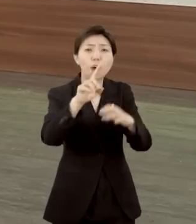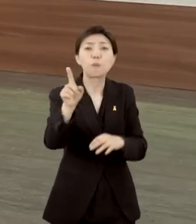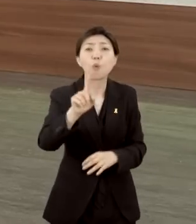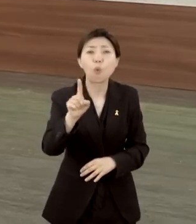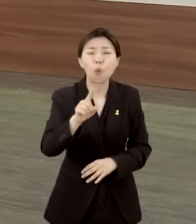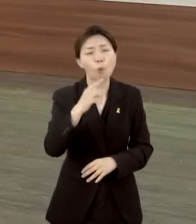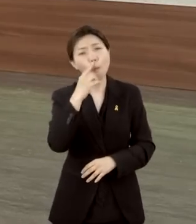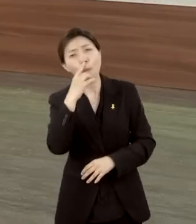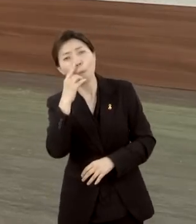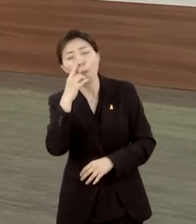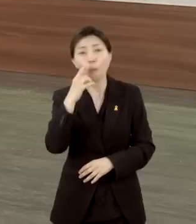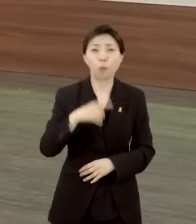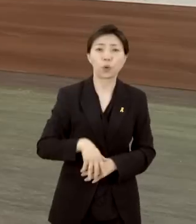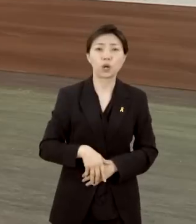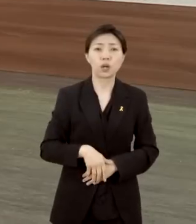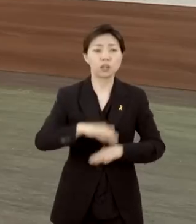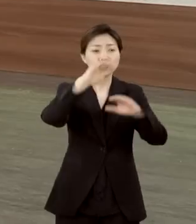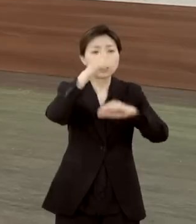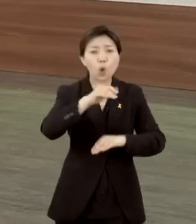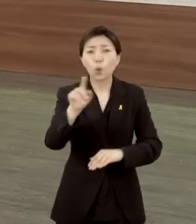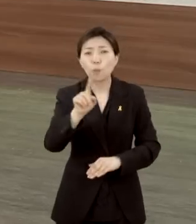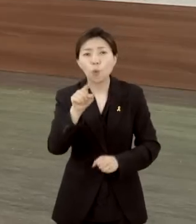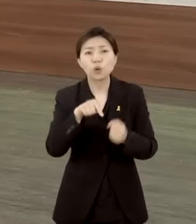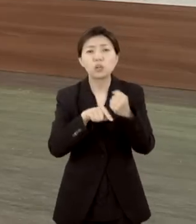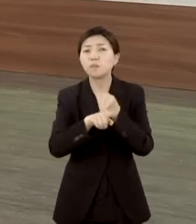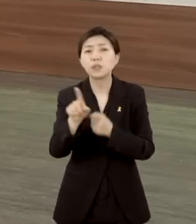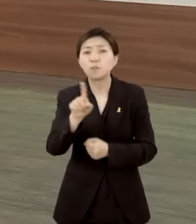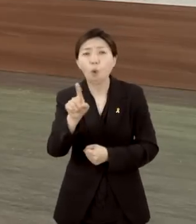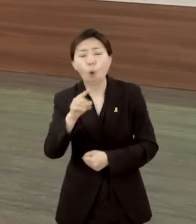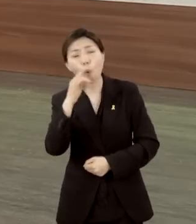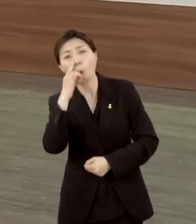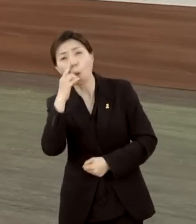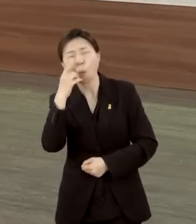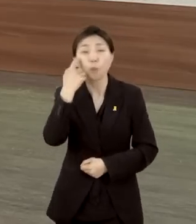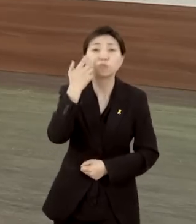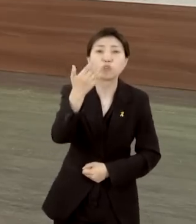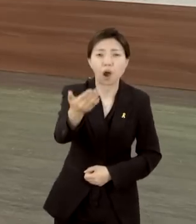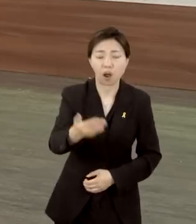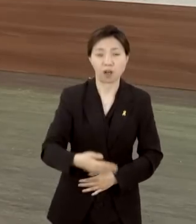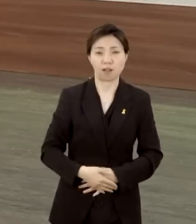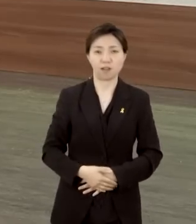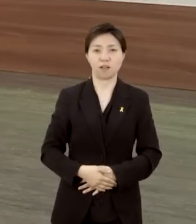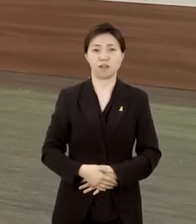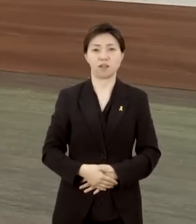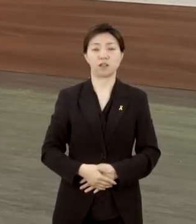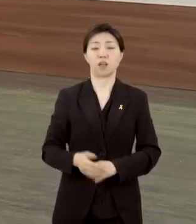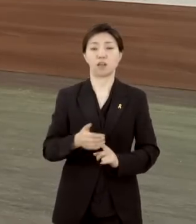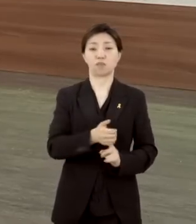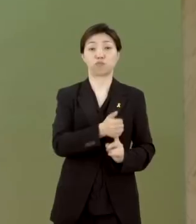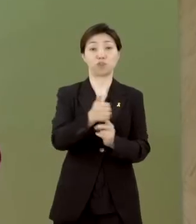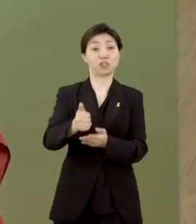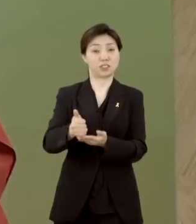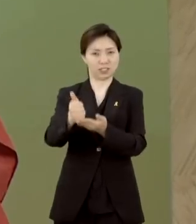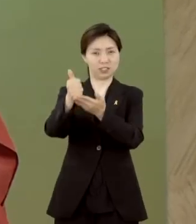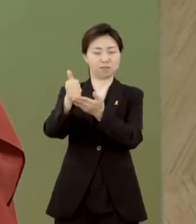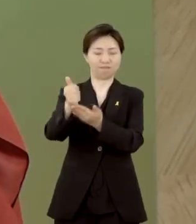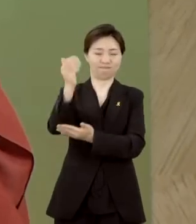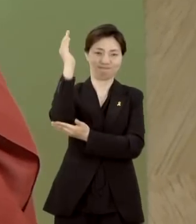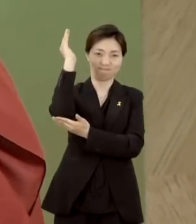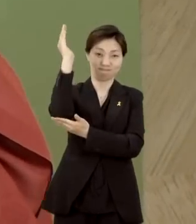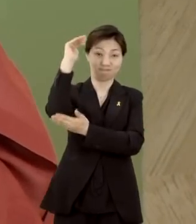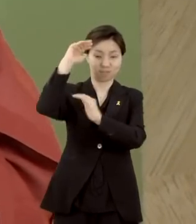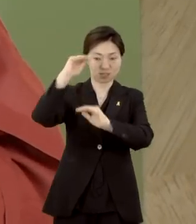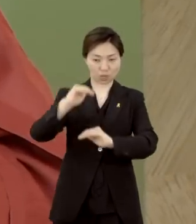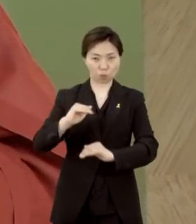무슨 대화를 하신 겁니까 그게 무슨 뜻입니까라고 여쭤보니까 이제 부처님께서